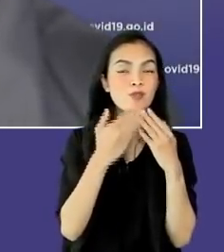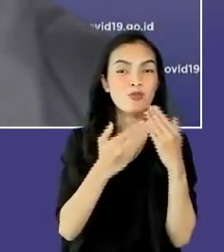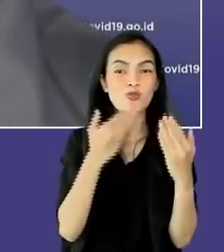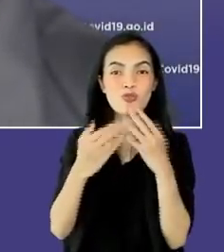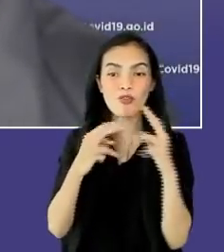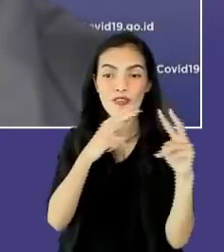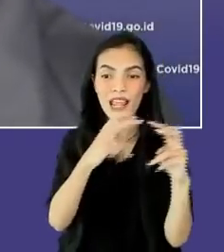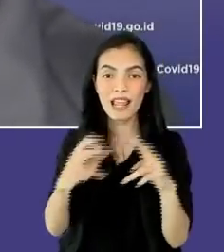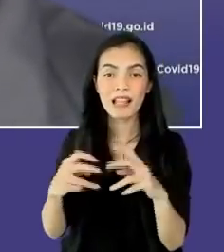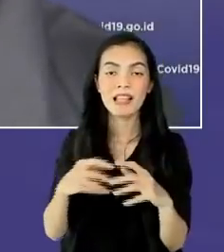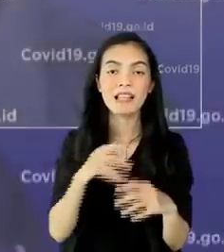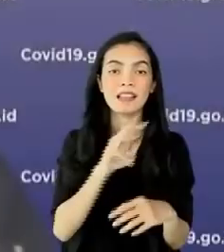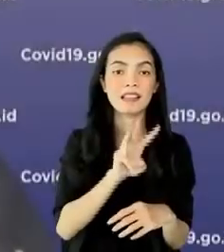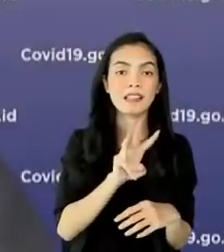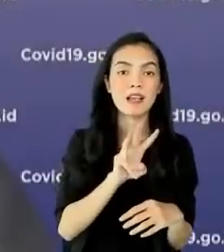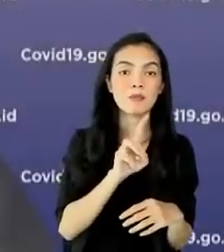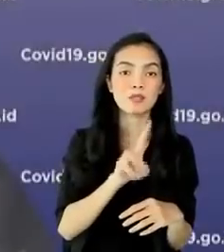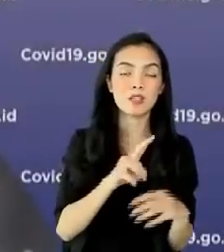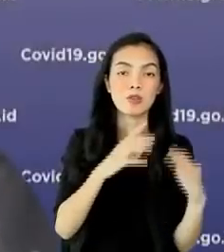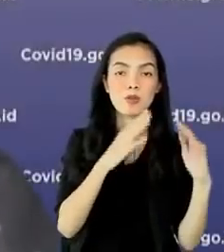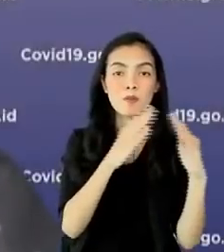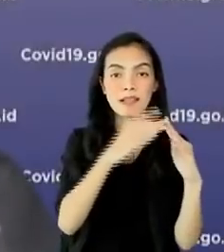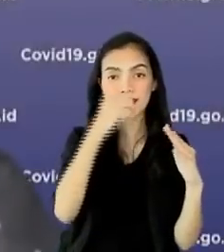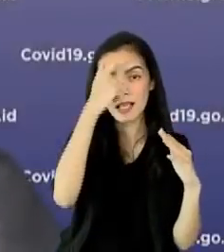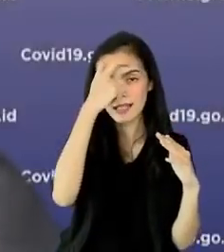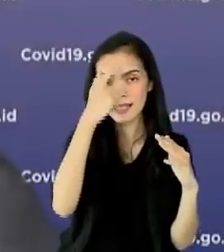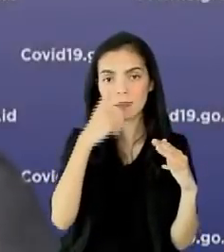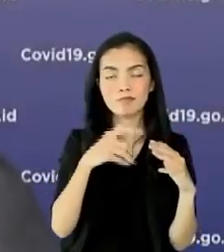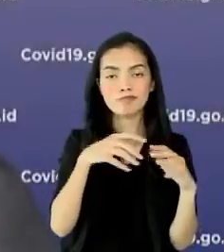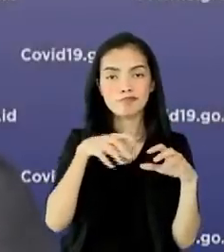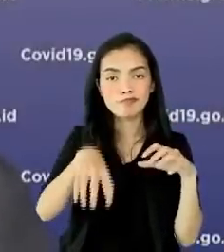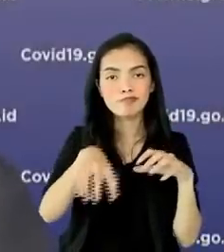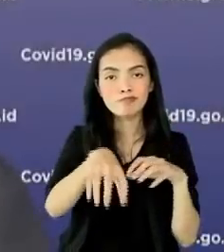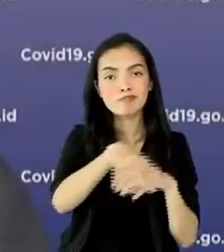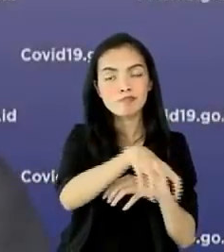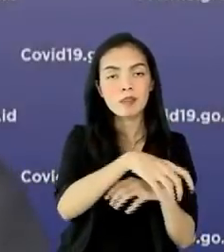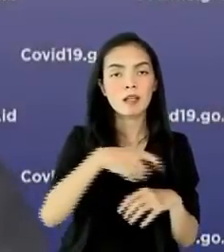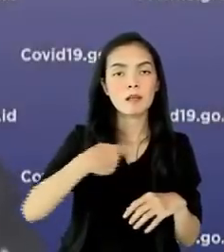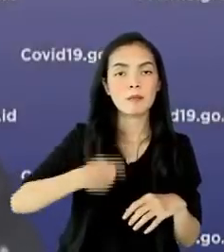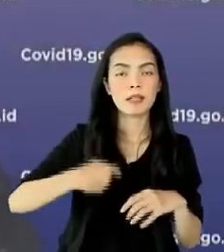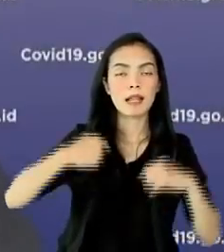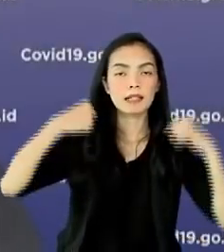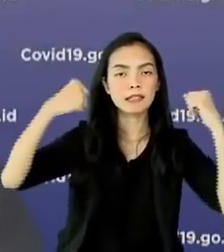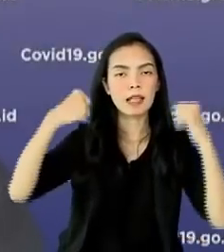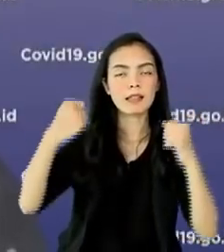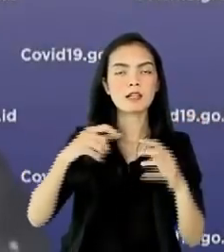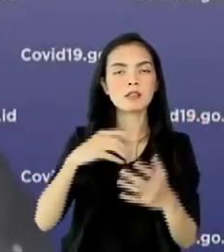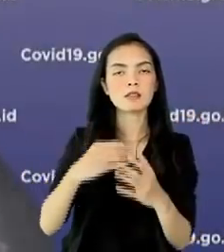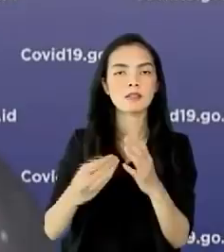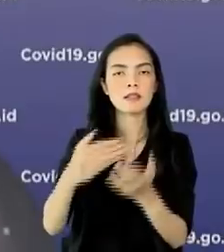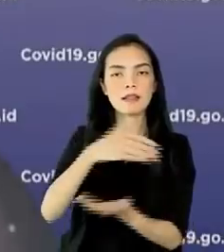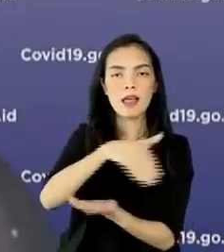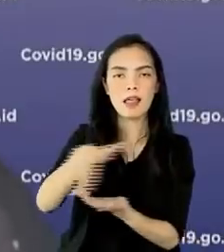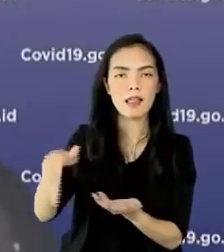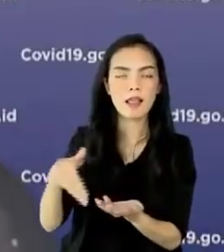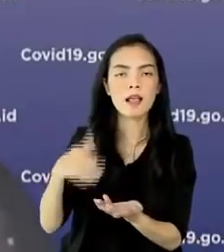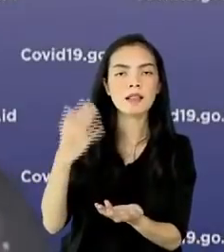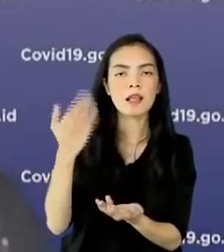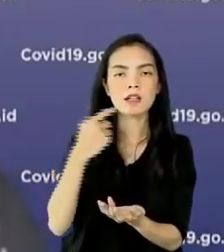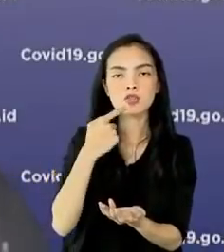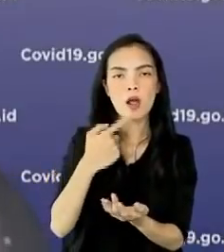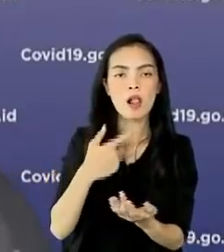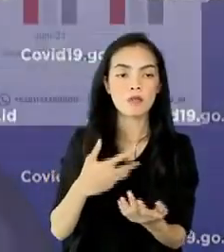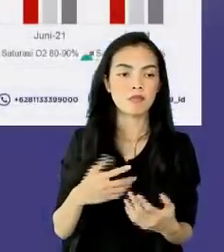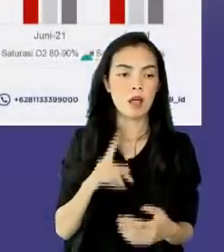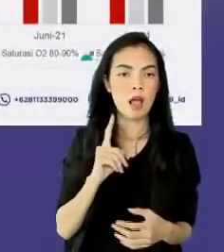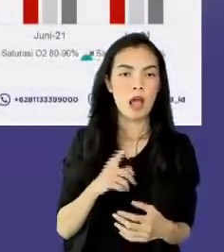dari 31 rumah sakit vertikal Kementerian Kesehatan, ini sumber data dari Pak Menkes, dari Kementerian Kesehatan. Kalau tadi kita sudah berbicara